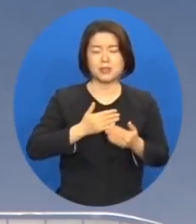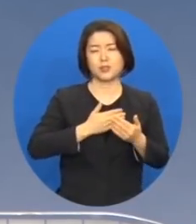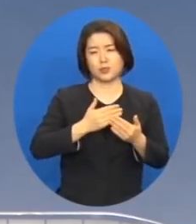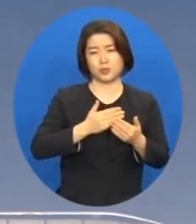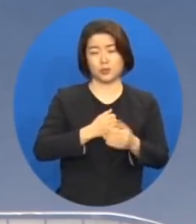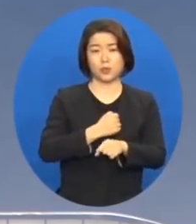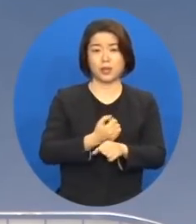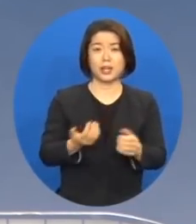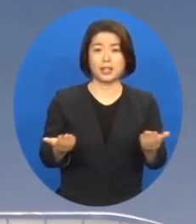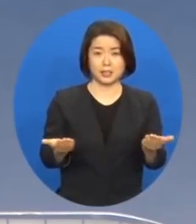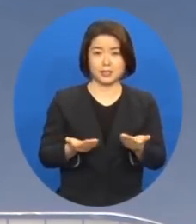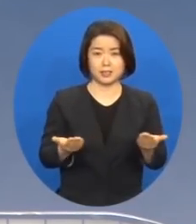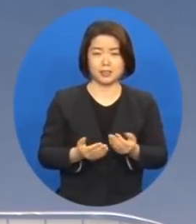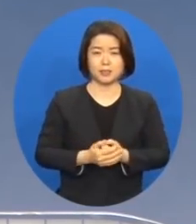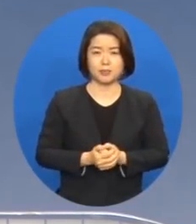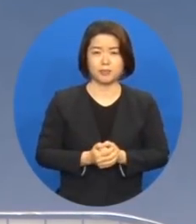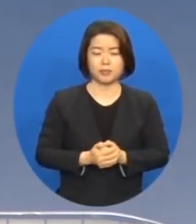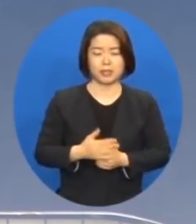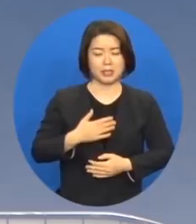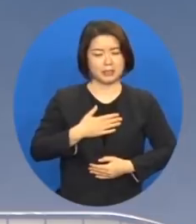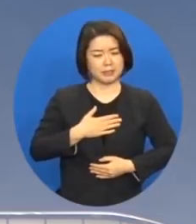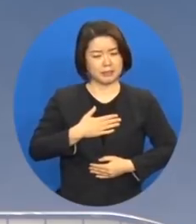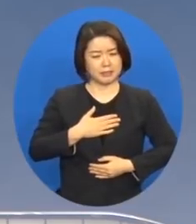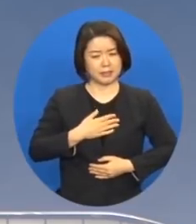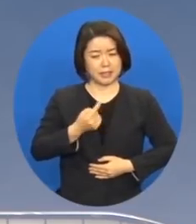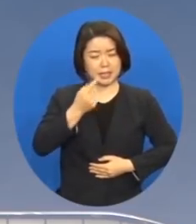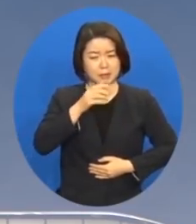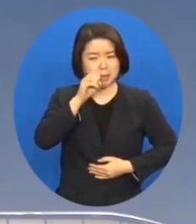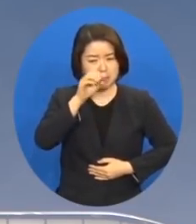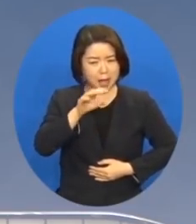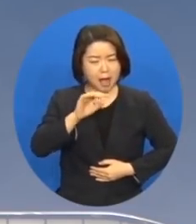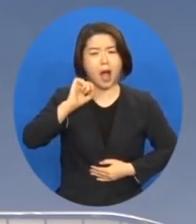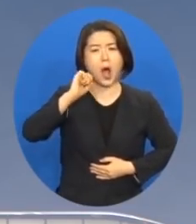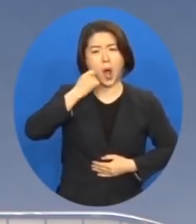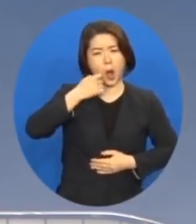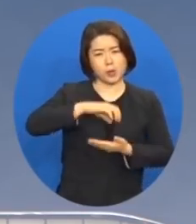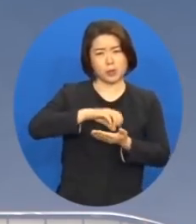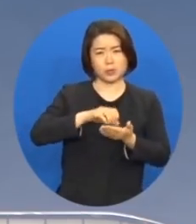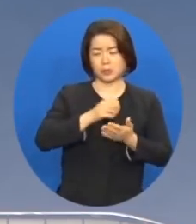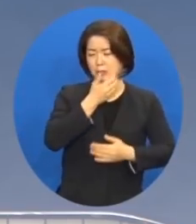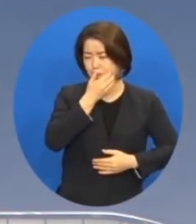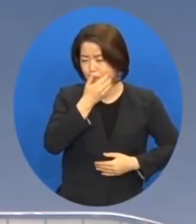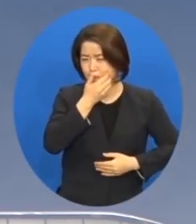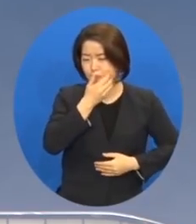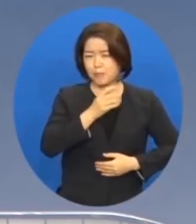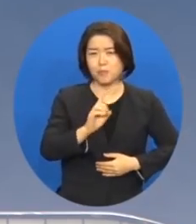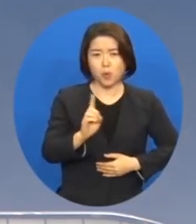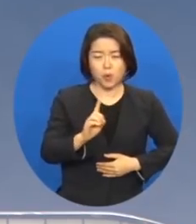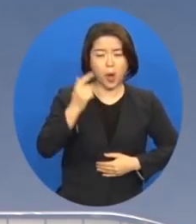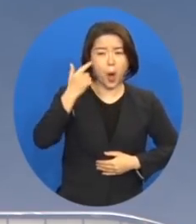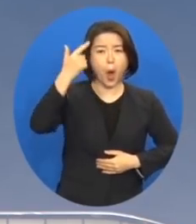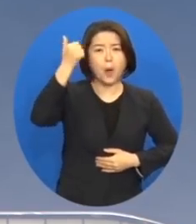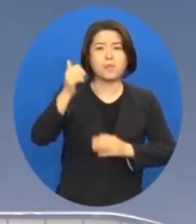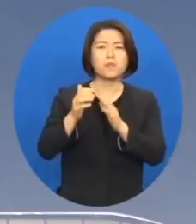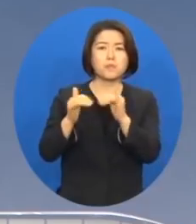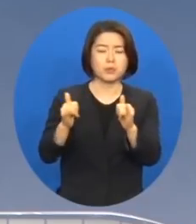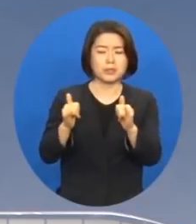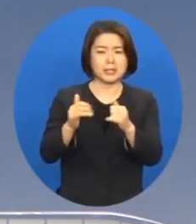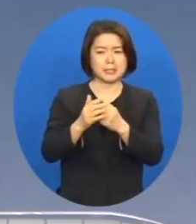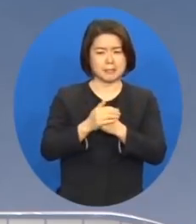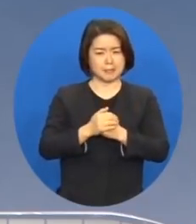이따금 제가 입에 담기도 참 민망할 정도로 목회자의 스캔들이 뉴스가